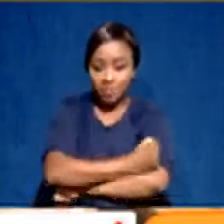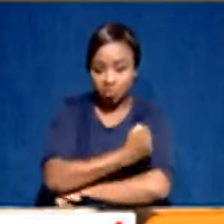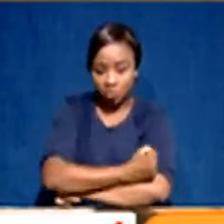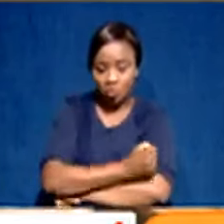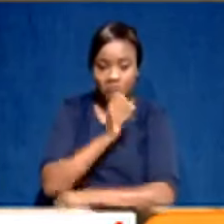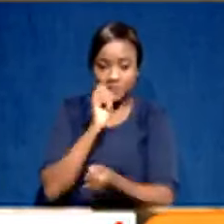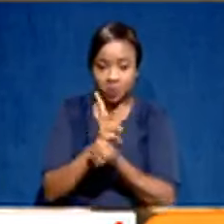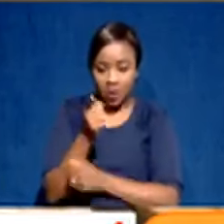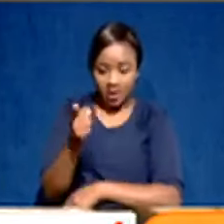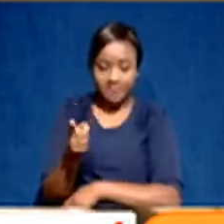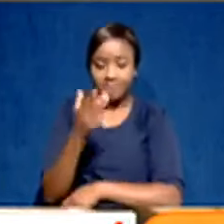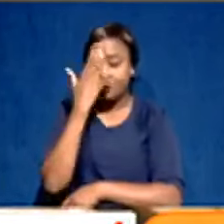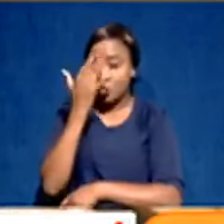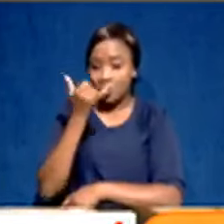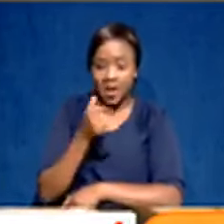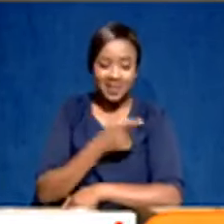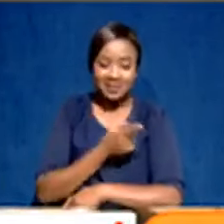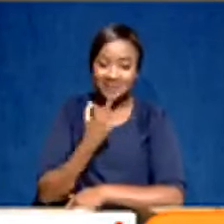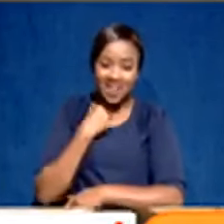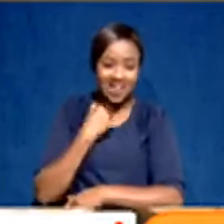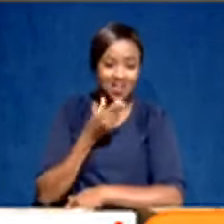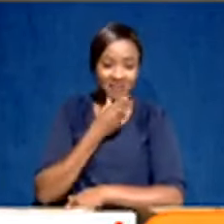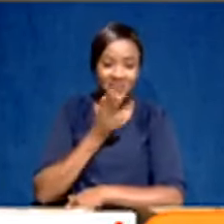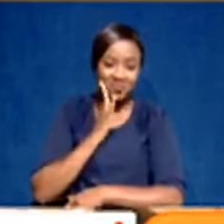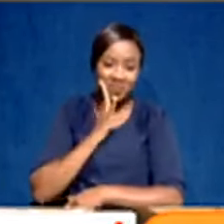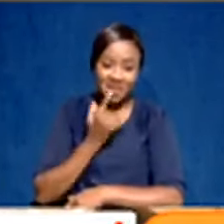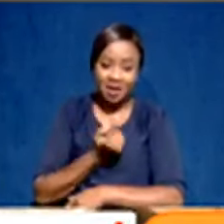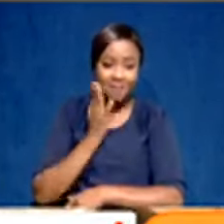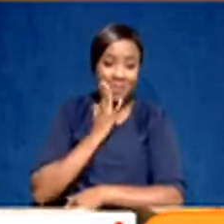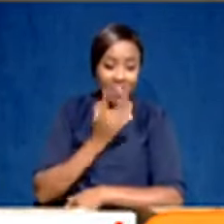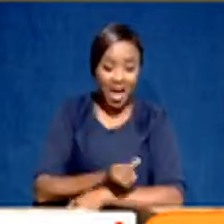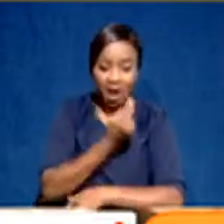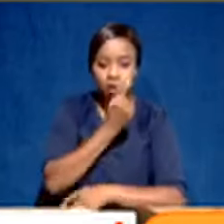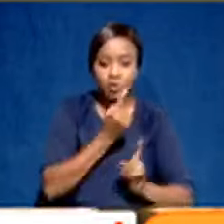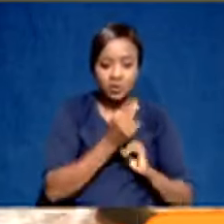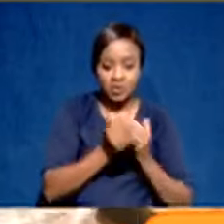because of the financial constraint. The mother is the one taking care of him